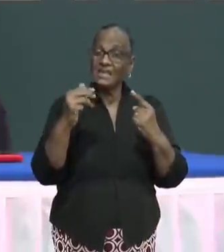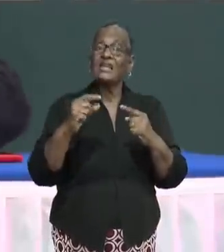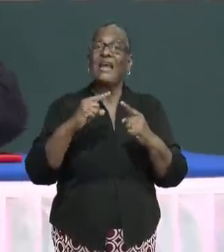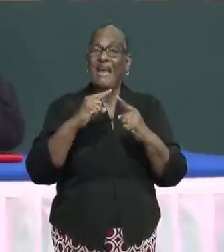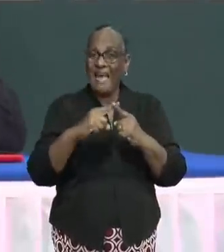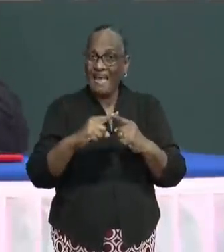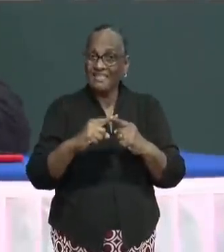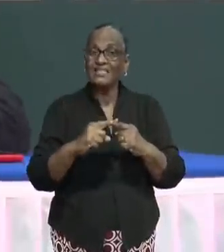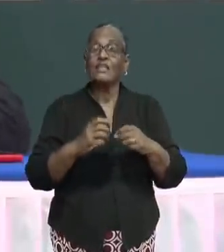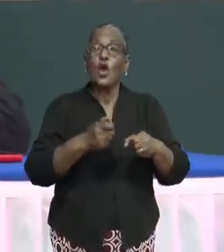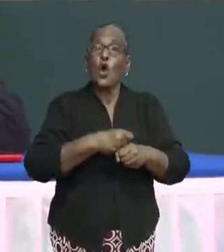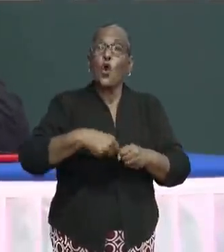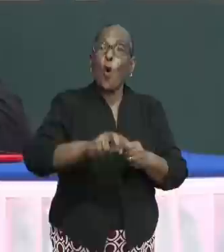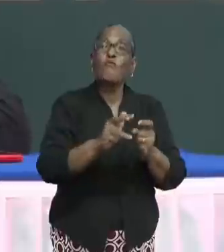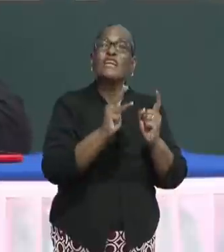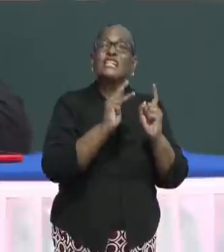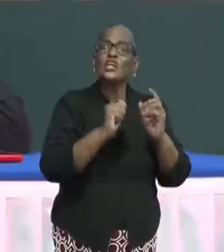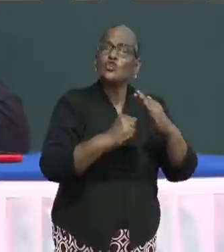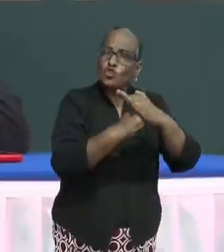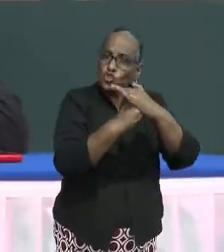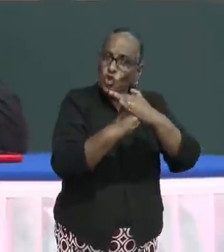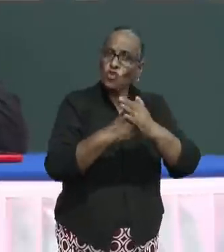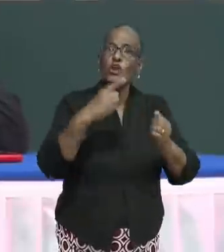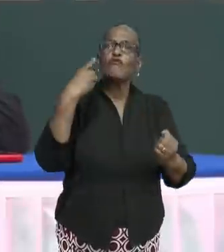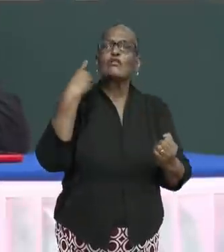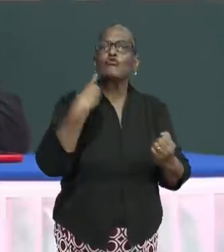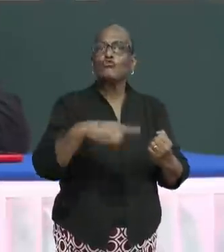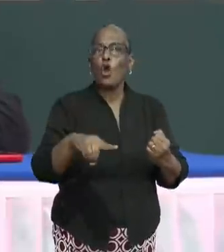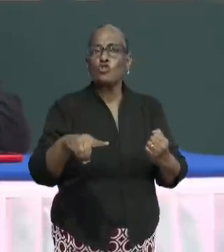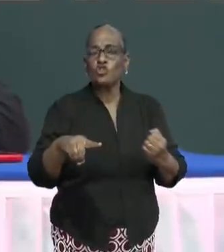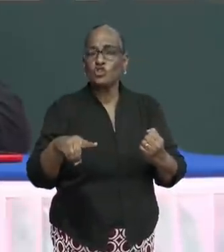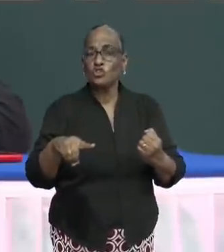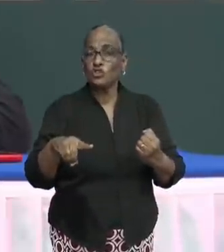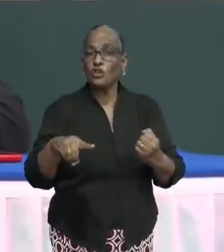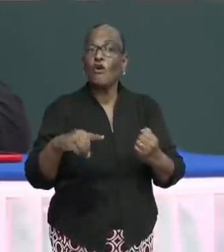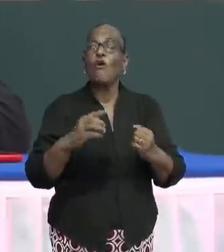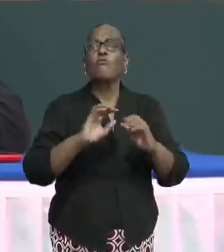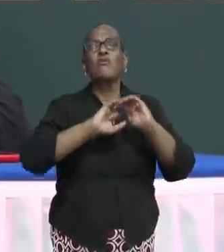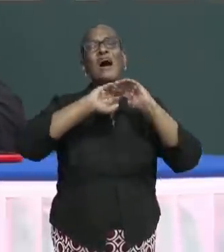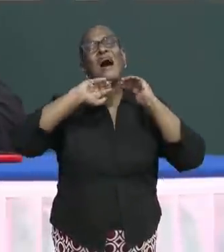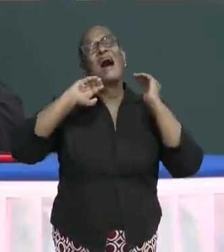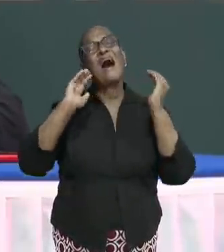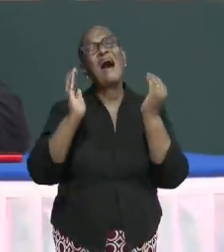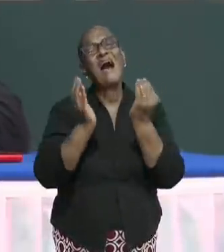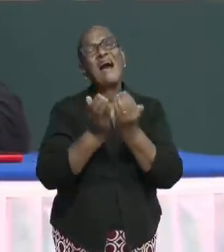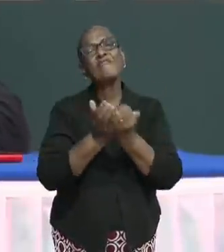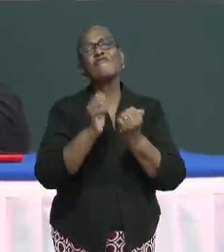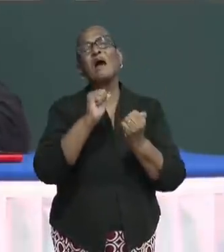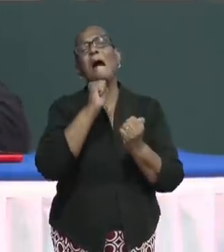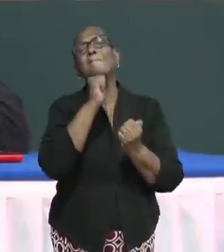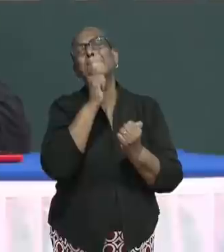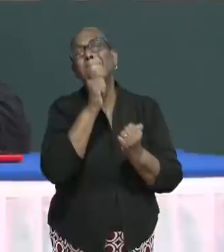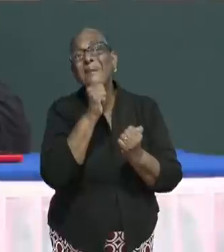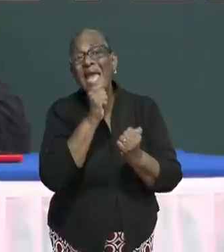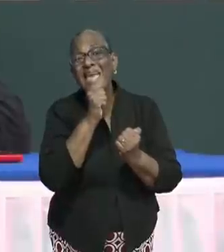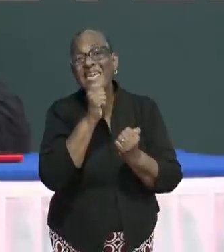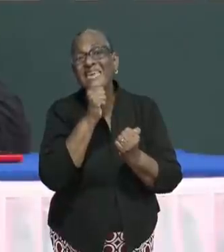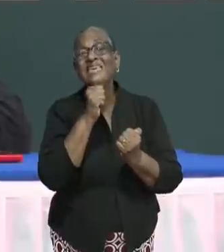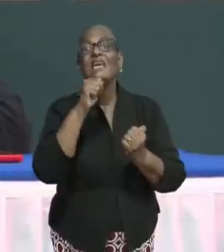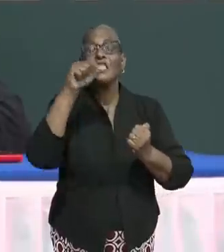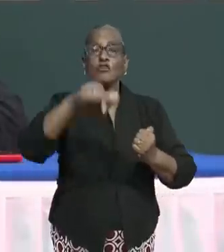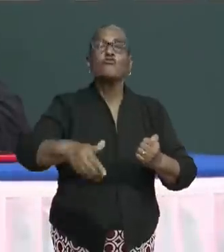voor duizend SRD, die alle de huishouden over Amon mij, over de Tramon,